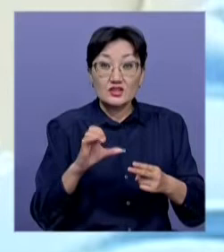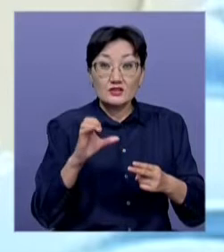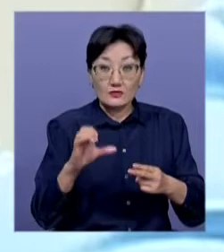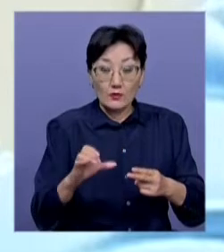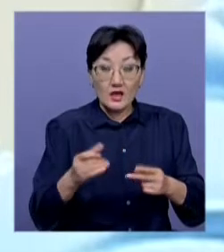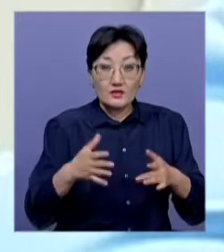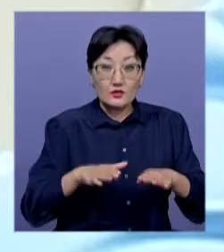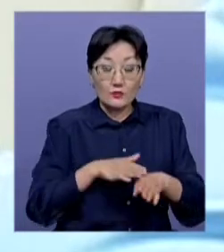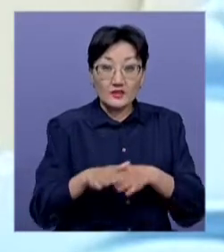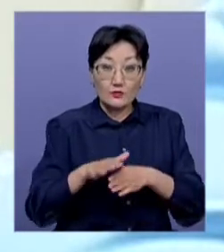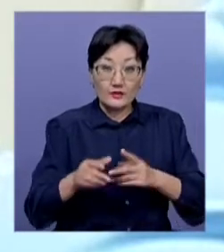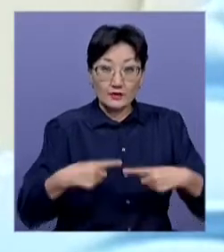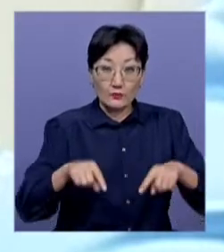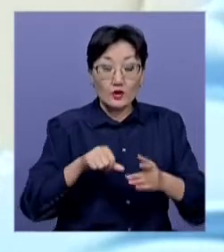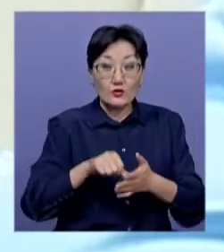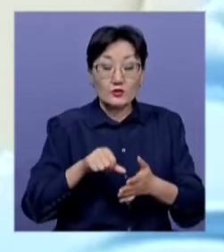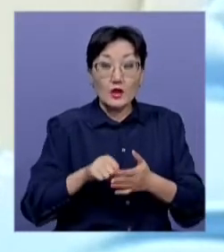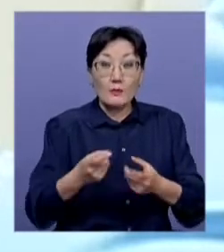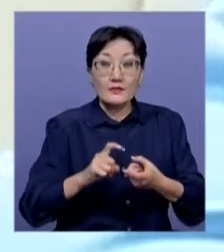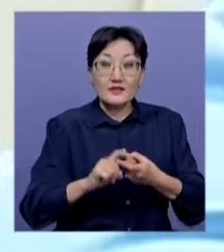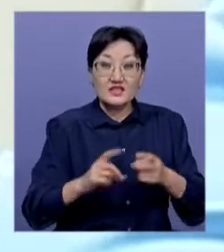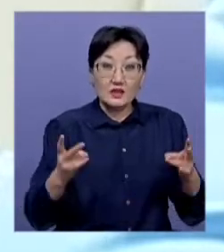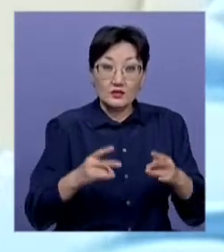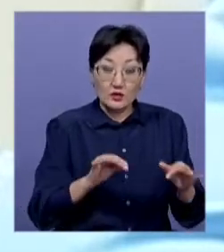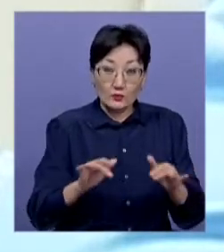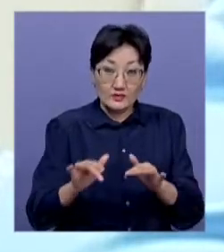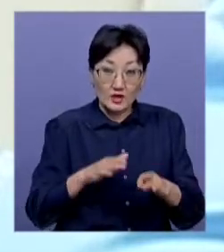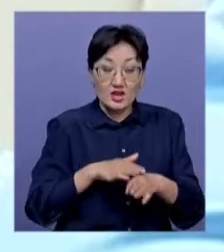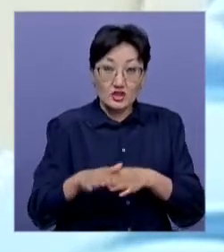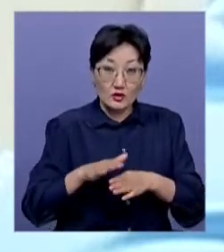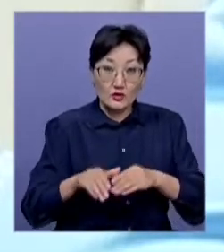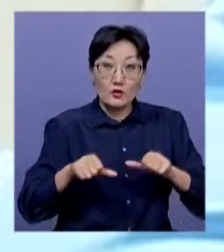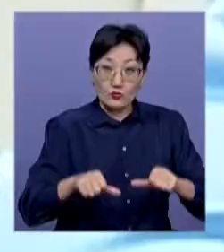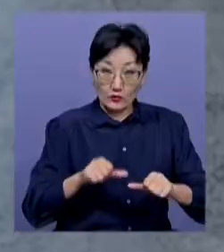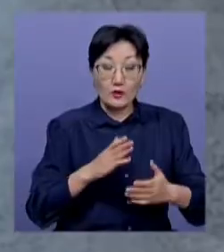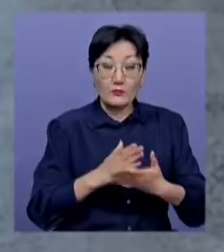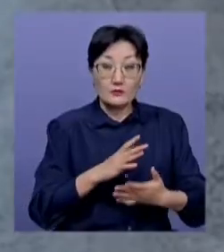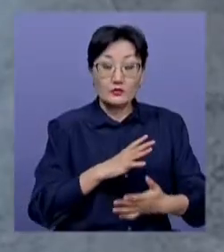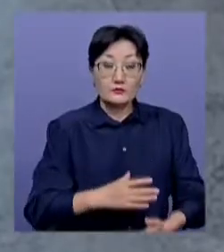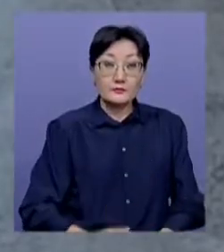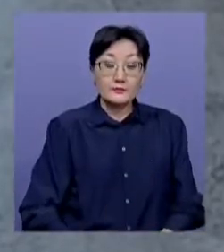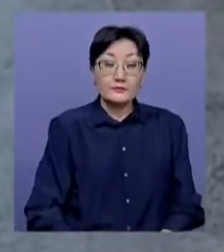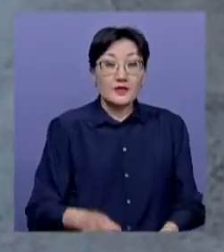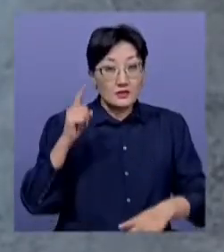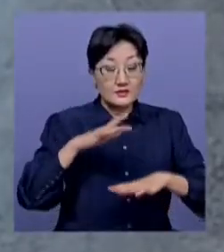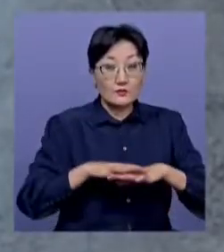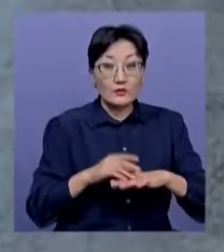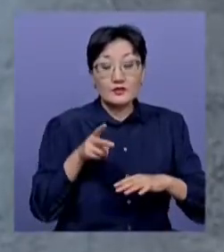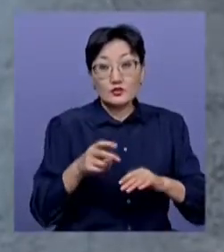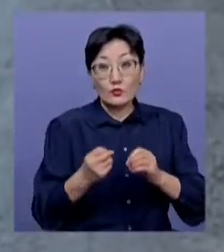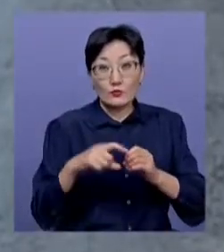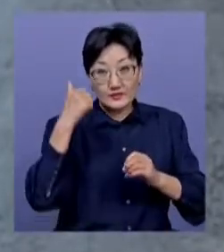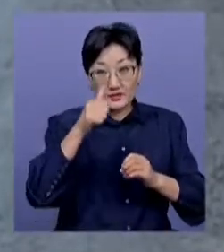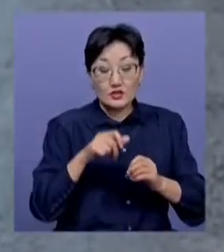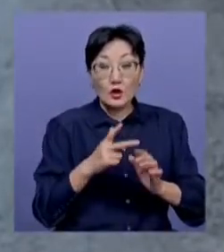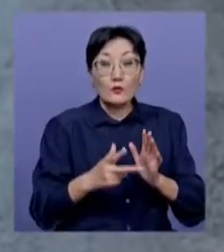серіктестігіне жергілікті атқарушы органның өкілдігімен байланысты қажетті іс-әрекеттерді жасауға құқылығы болды. Әкімдіктің 2011